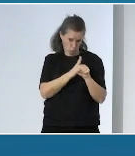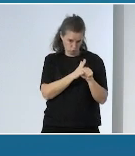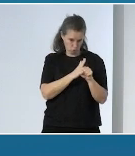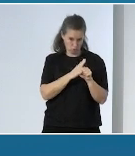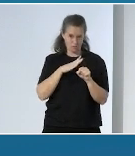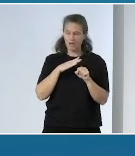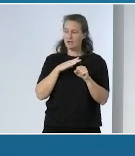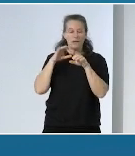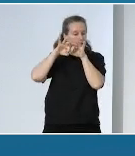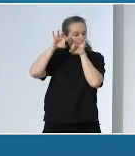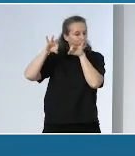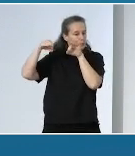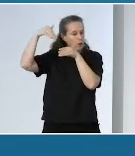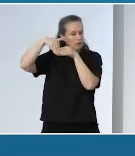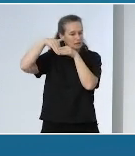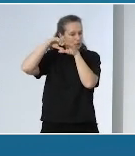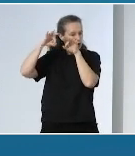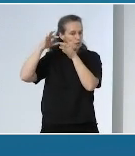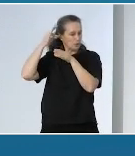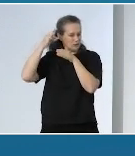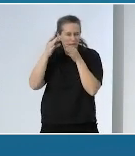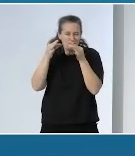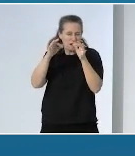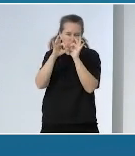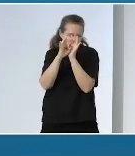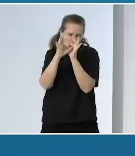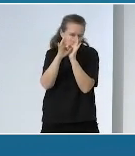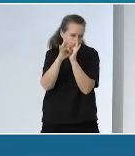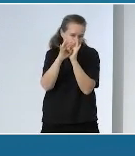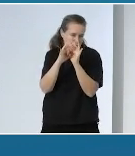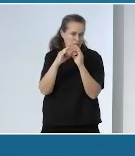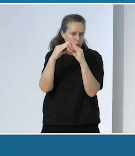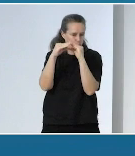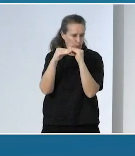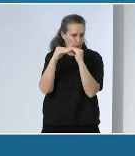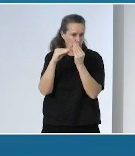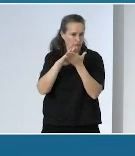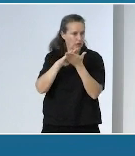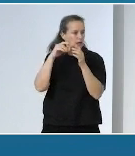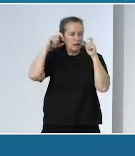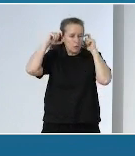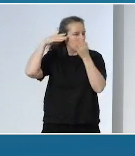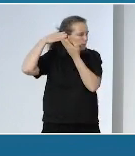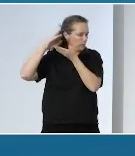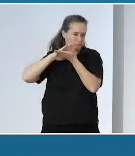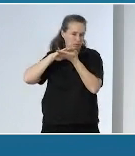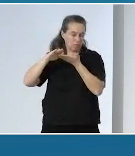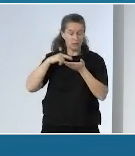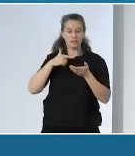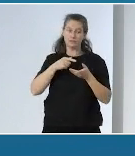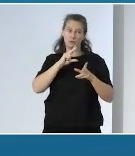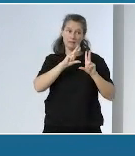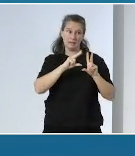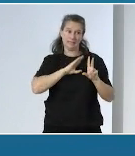puis les conduits auditifs internes sont tout fins, tout petits. Il y a une hypoplasie. Donc il faut rassurer